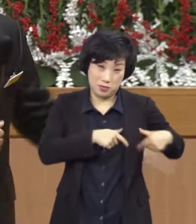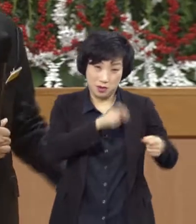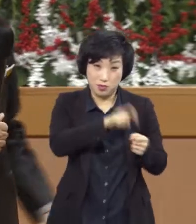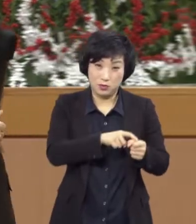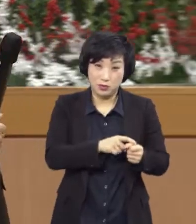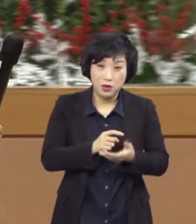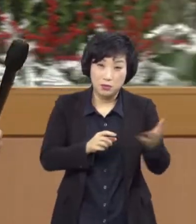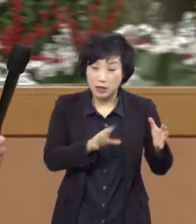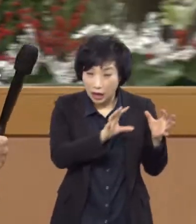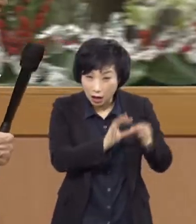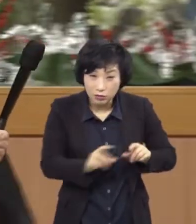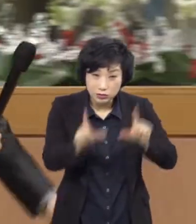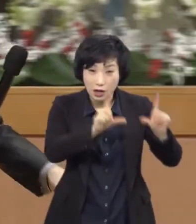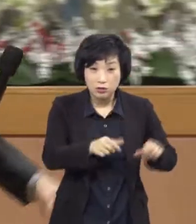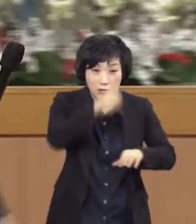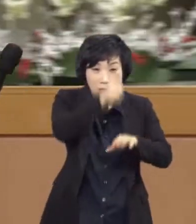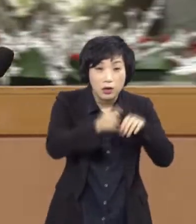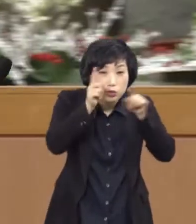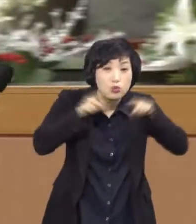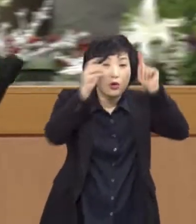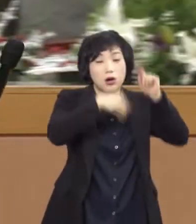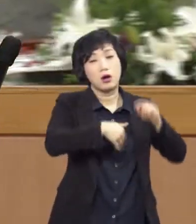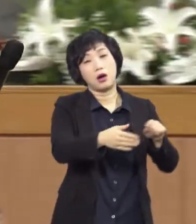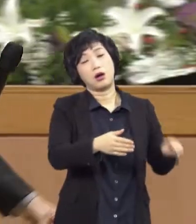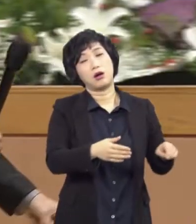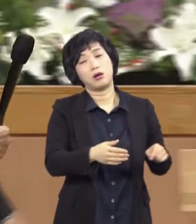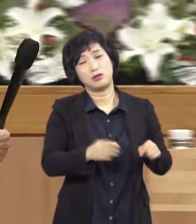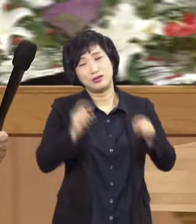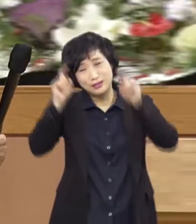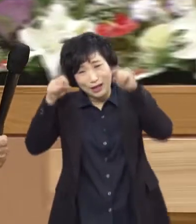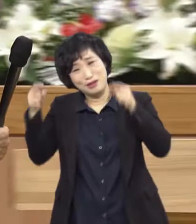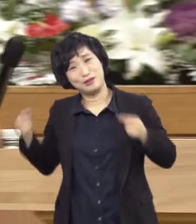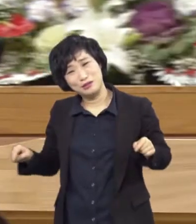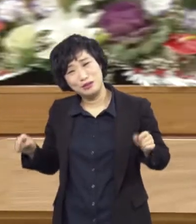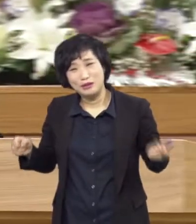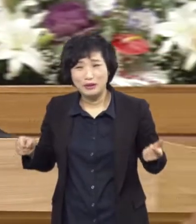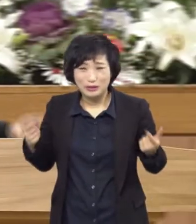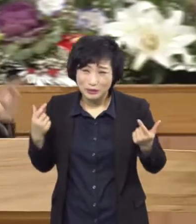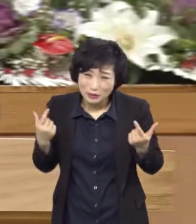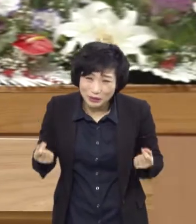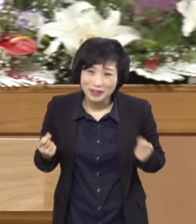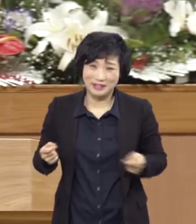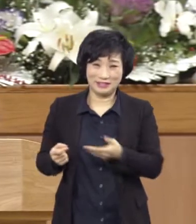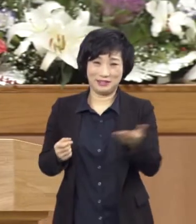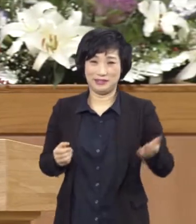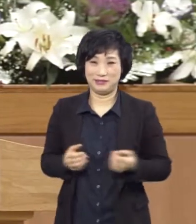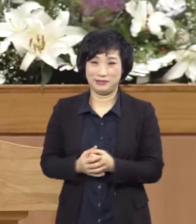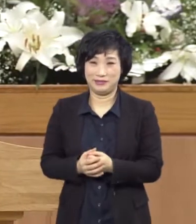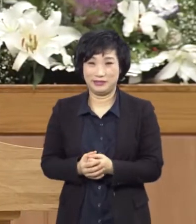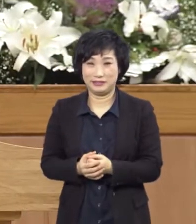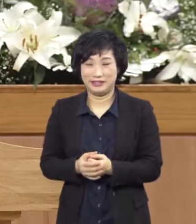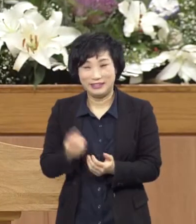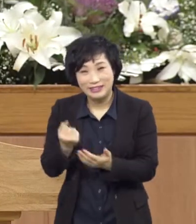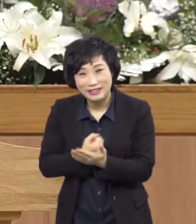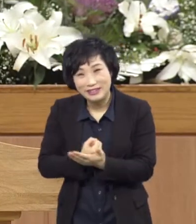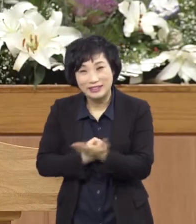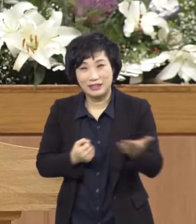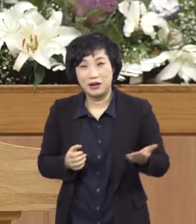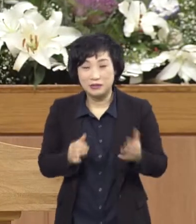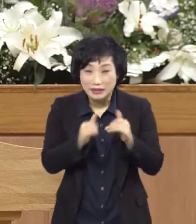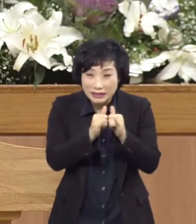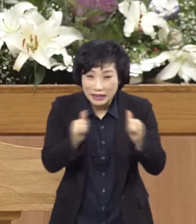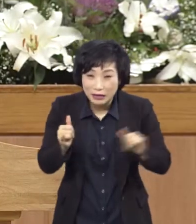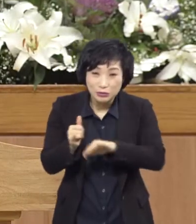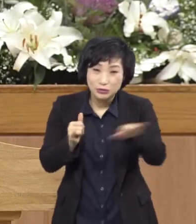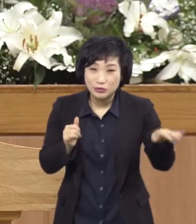떨어지는 것은 어찌 양이라 말하지 않을 수 있겠느냐 이 말입니다. 이렇게